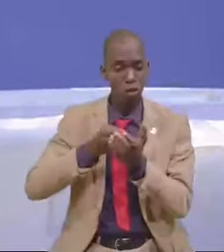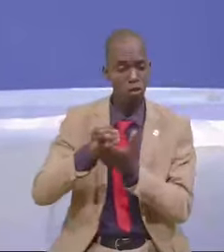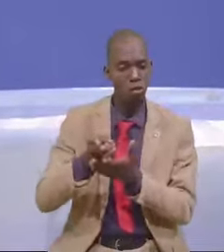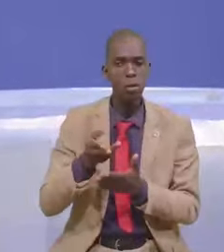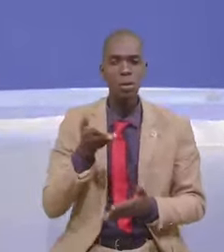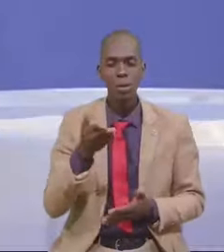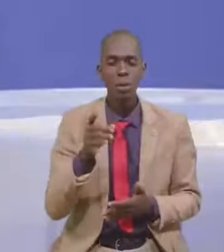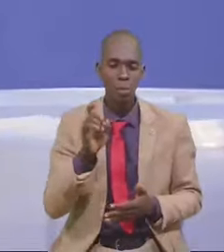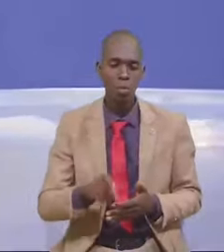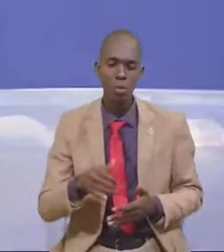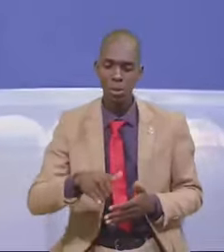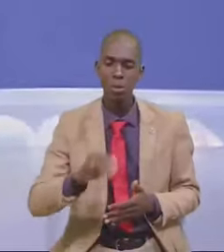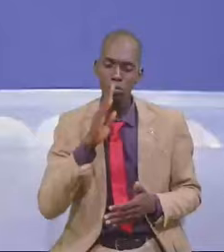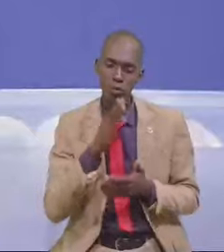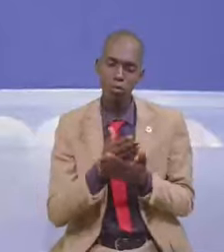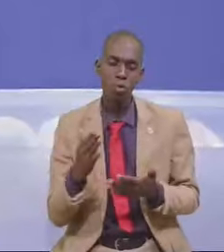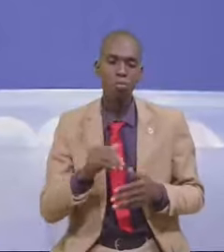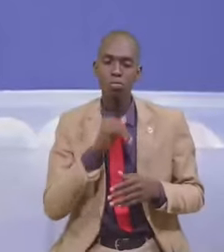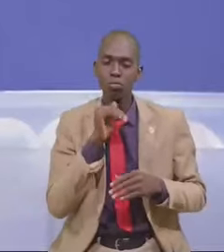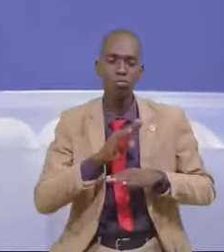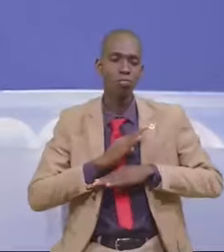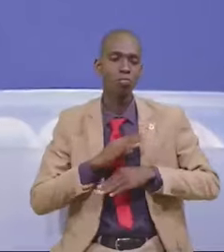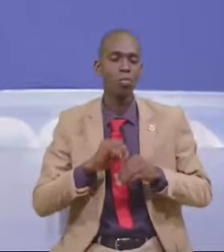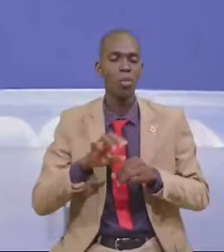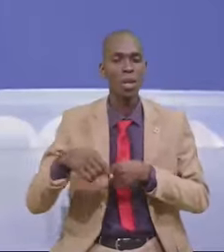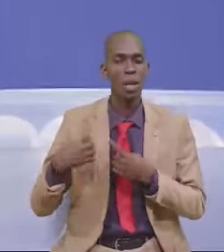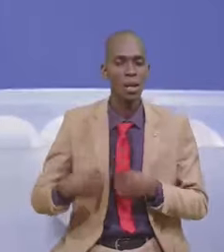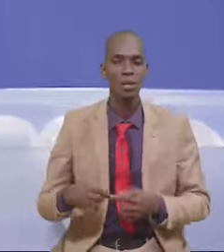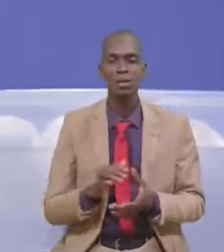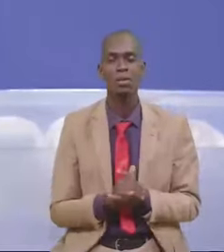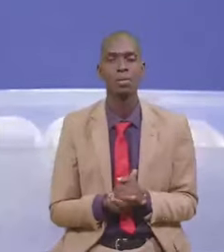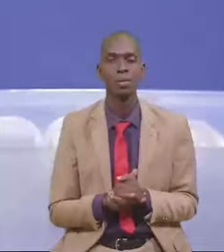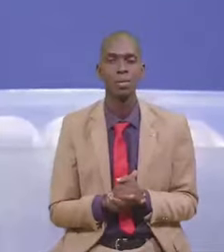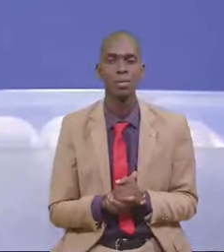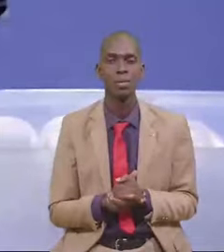J'ai la vérité scientifique, c'est vrai, mais il doit y avoir l'insatisfaction dans ton cœur.